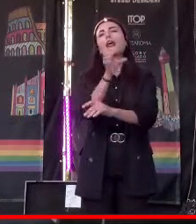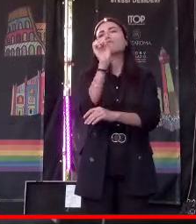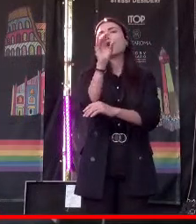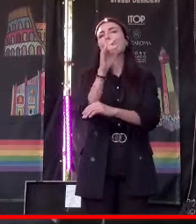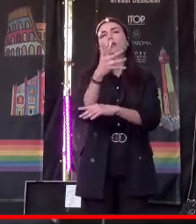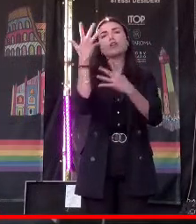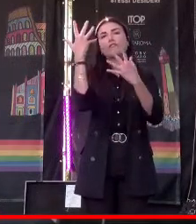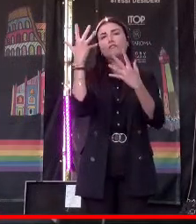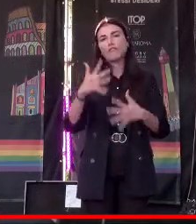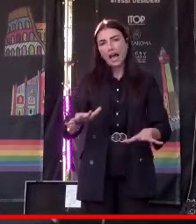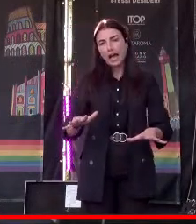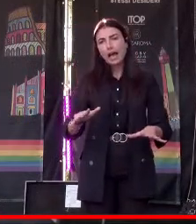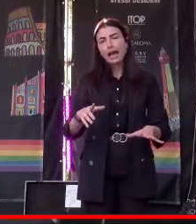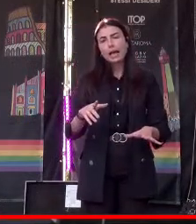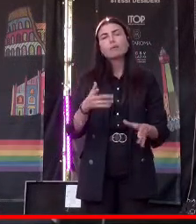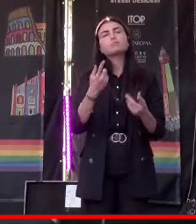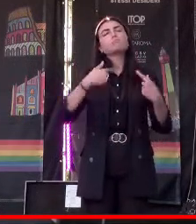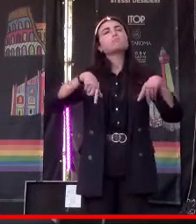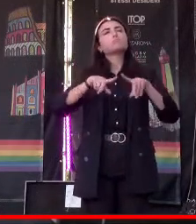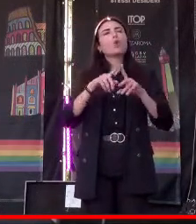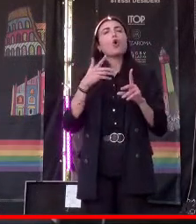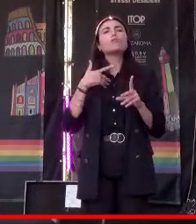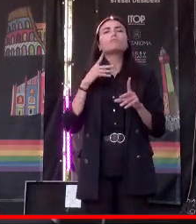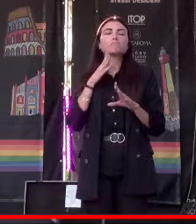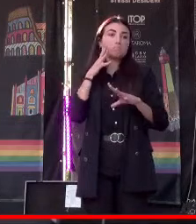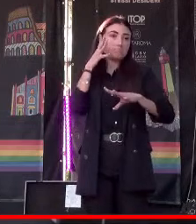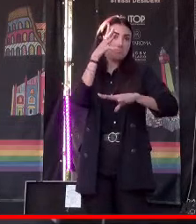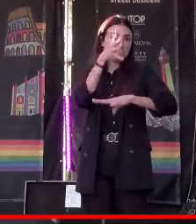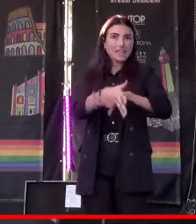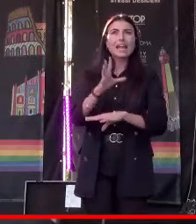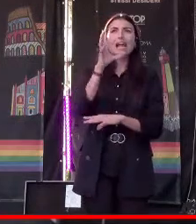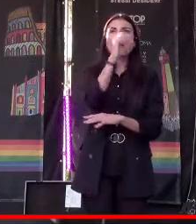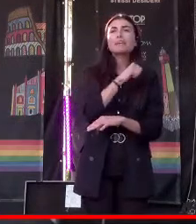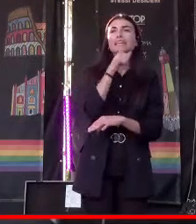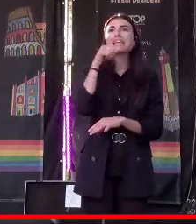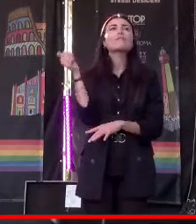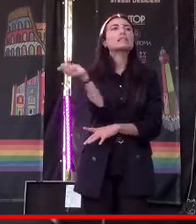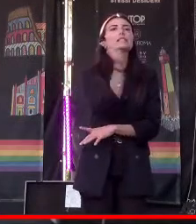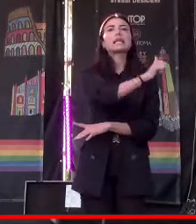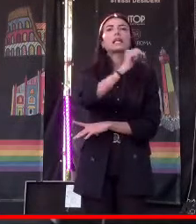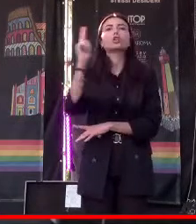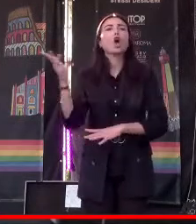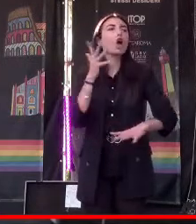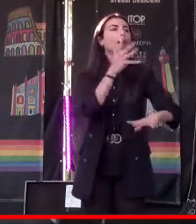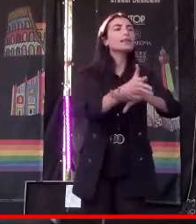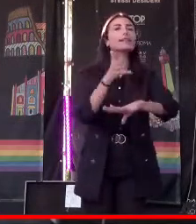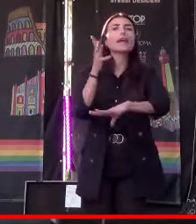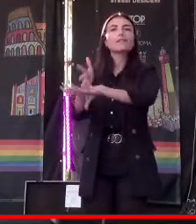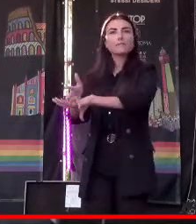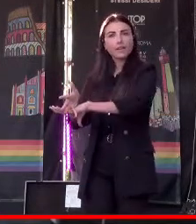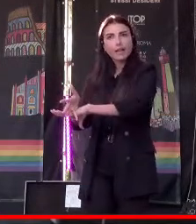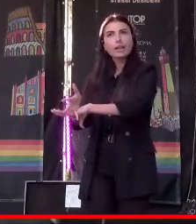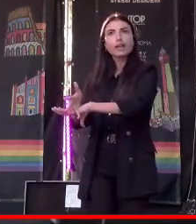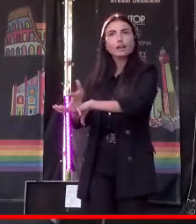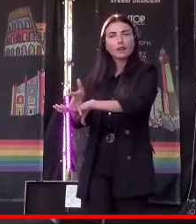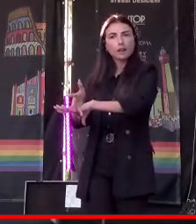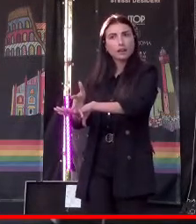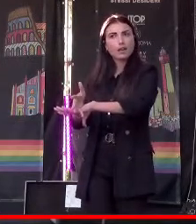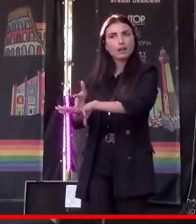premura interfacciarci e capire se c'è la necessità di intervenire, sarà nostra